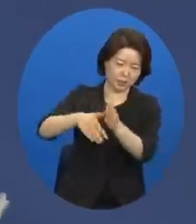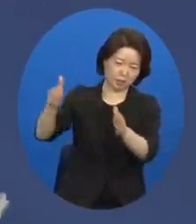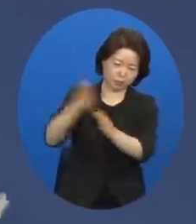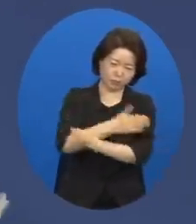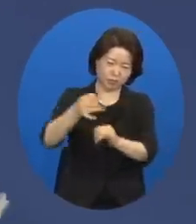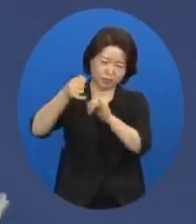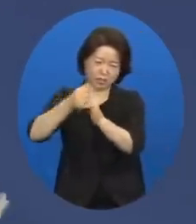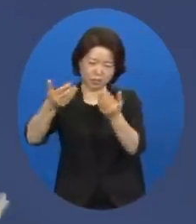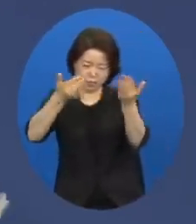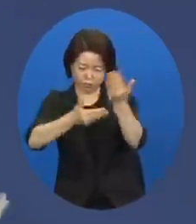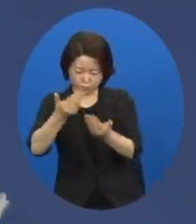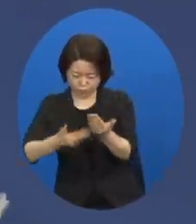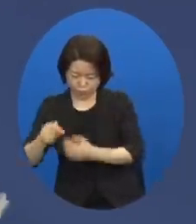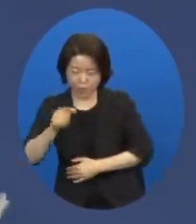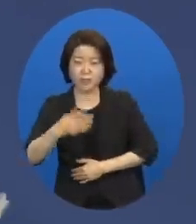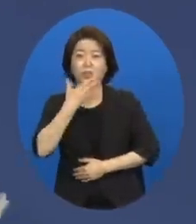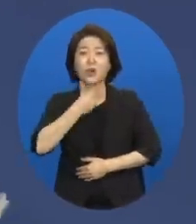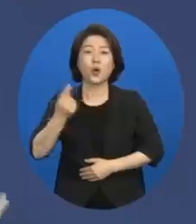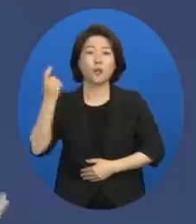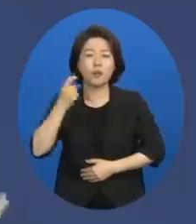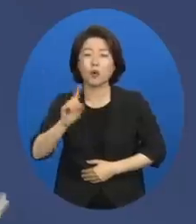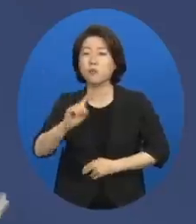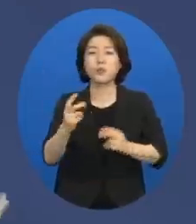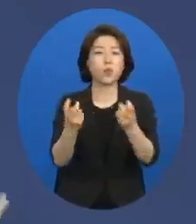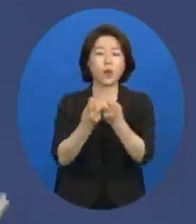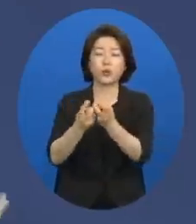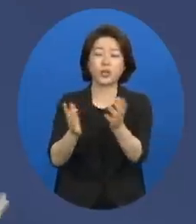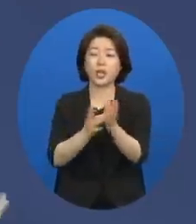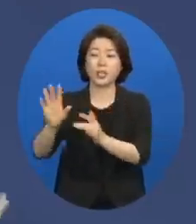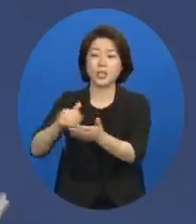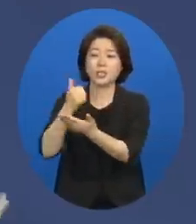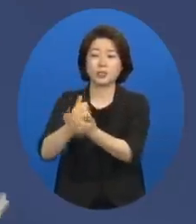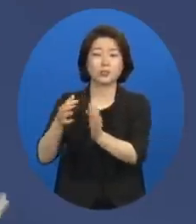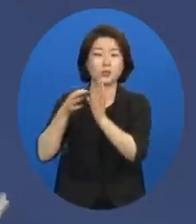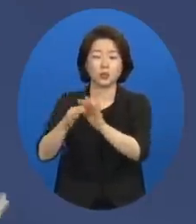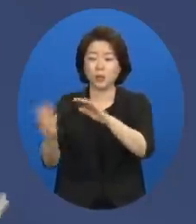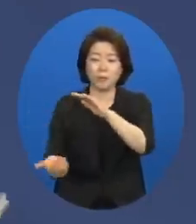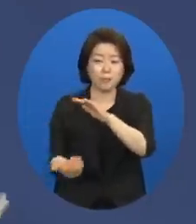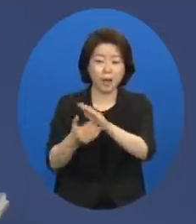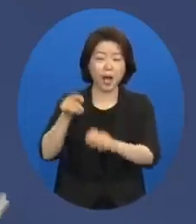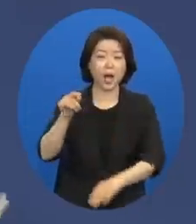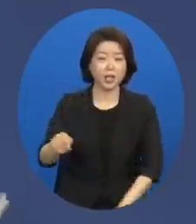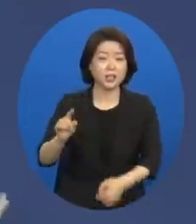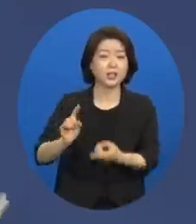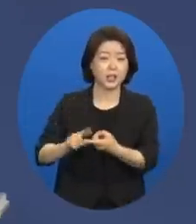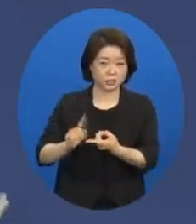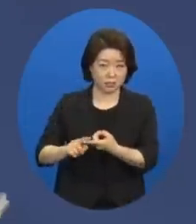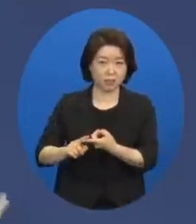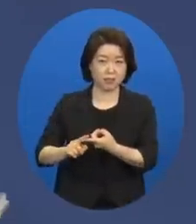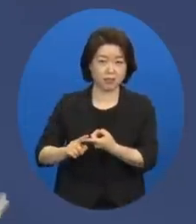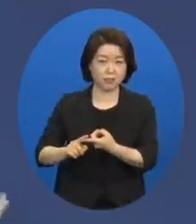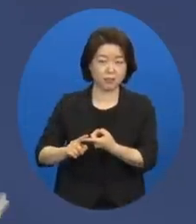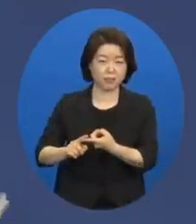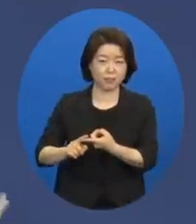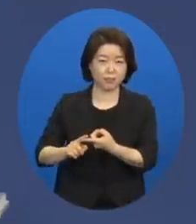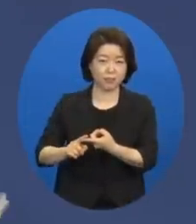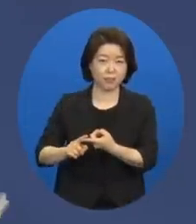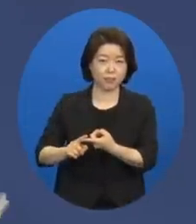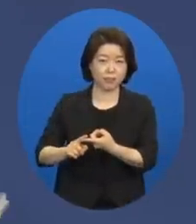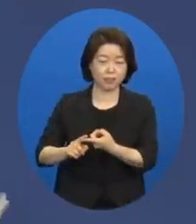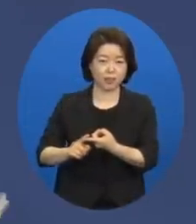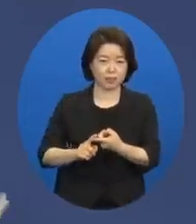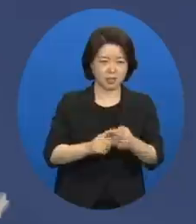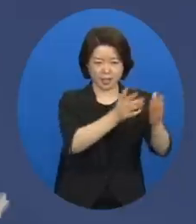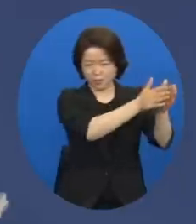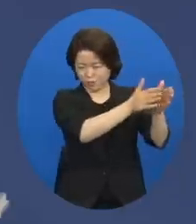온 그 복음이 어떻게 예수 그리스도를 통해서 성취됐는지를 그걸 딱